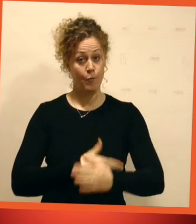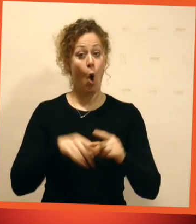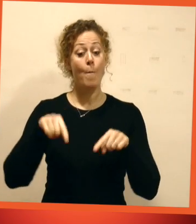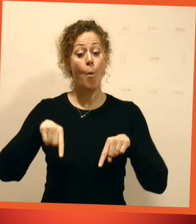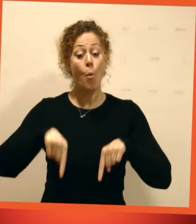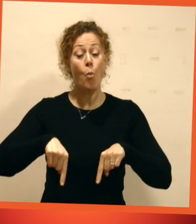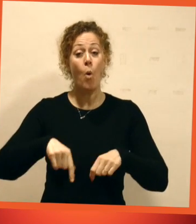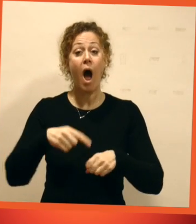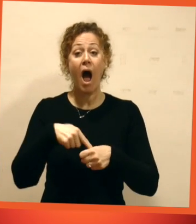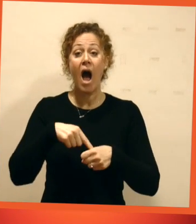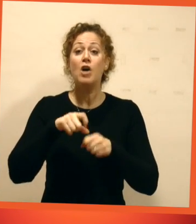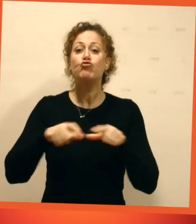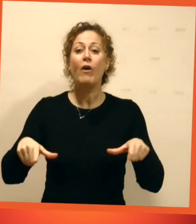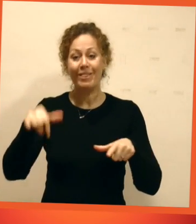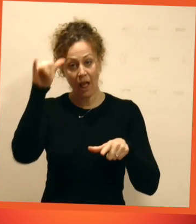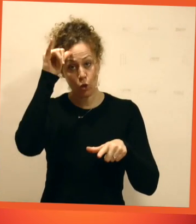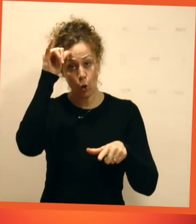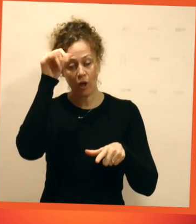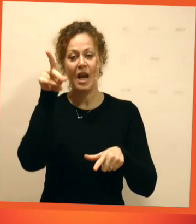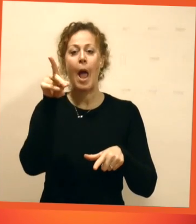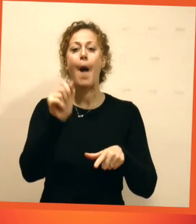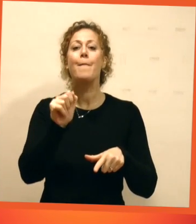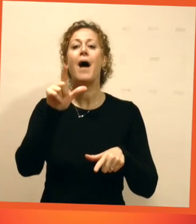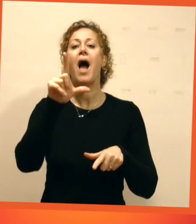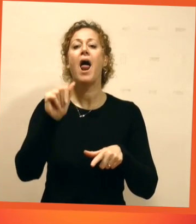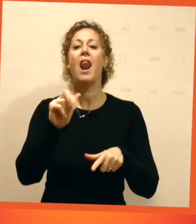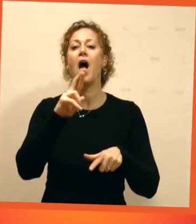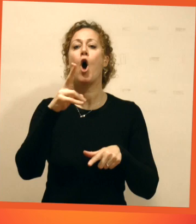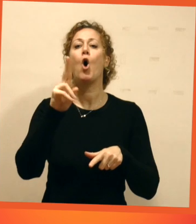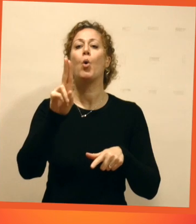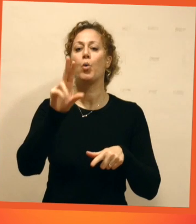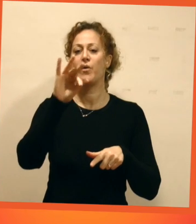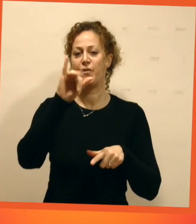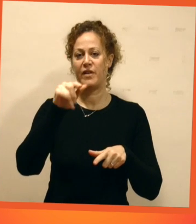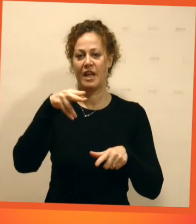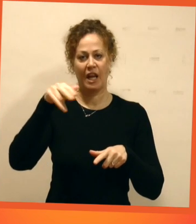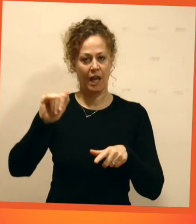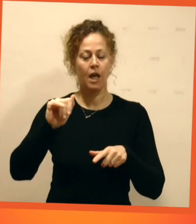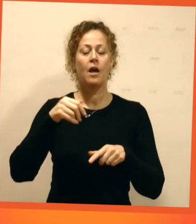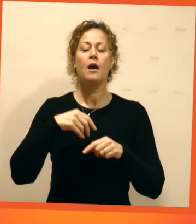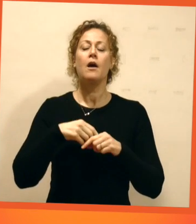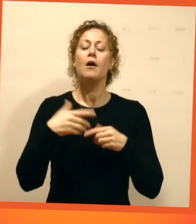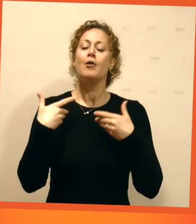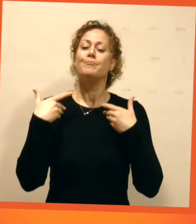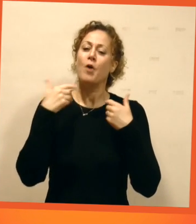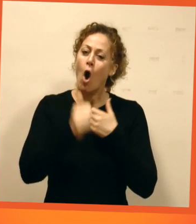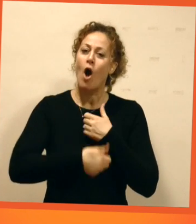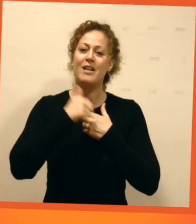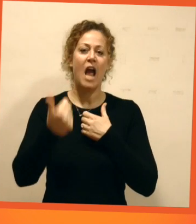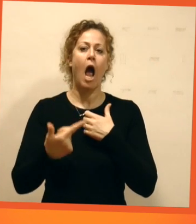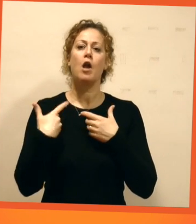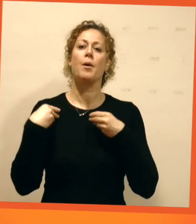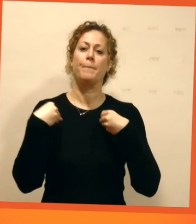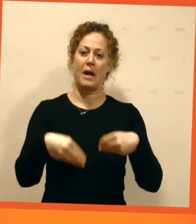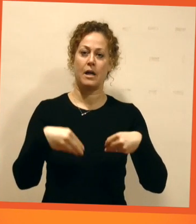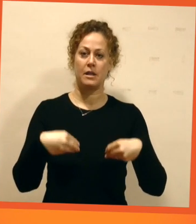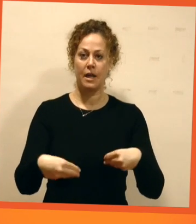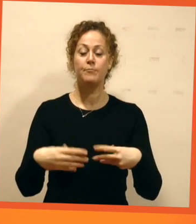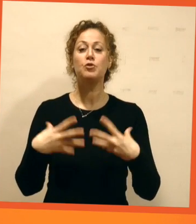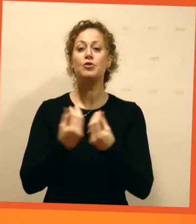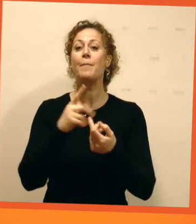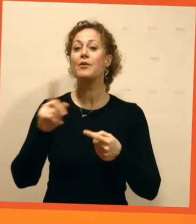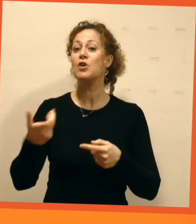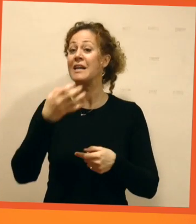a Torino. E tutti gli anni io, quando entrano in scena loro con il Circus